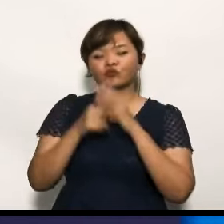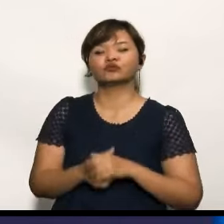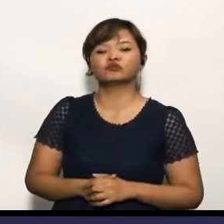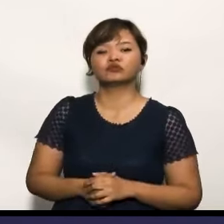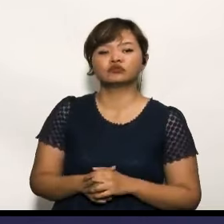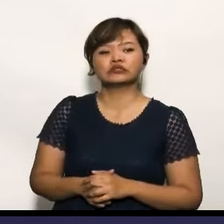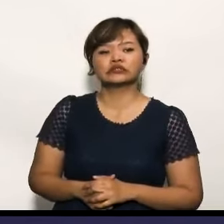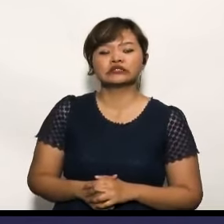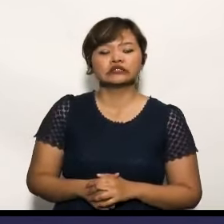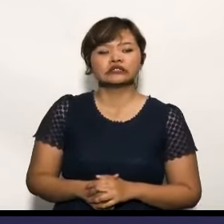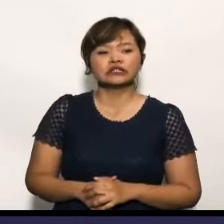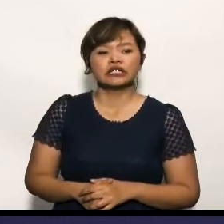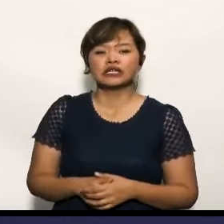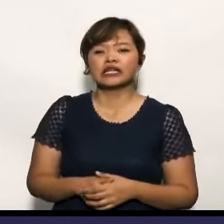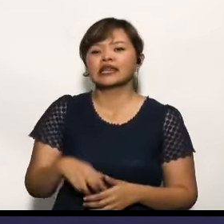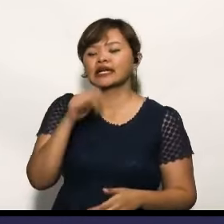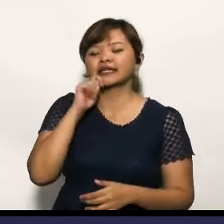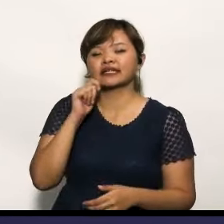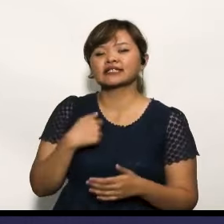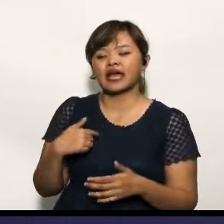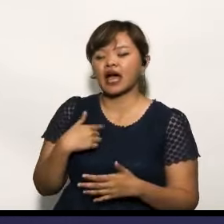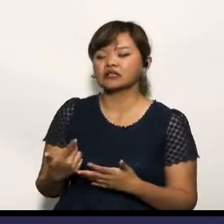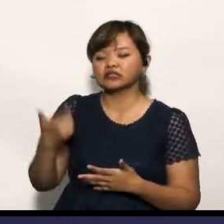pembelajaran saya selama jadi bapak itu luar biasa.